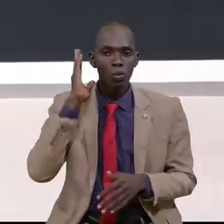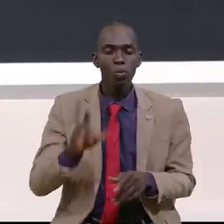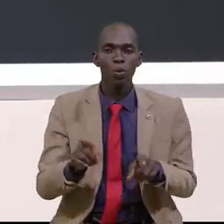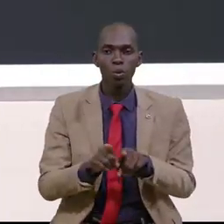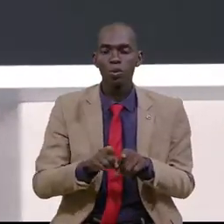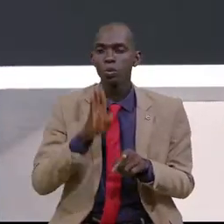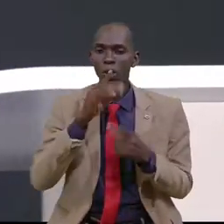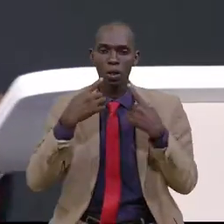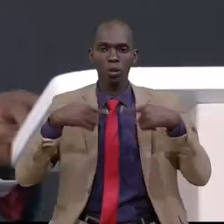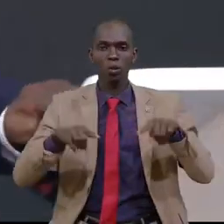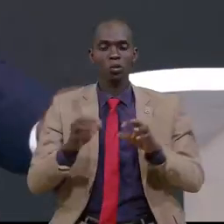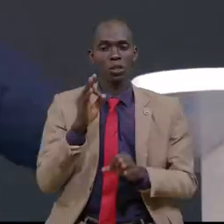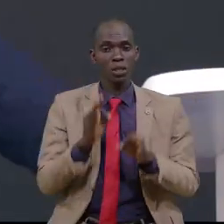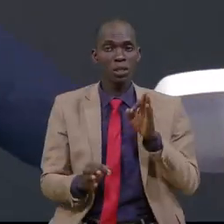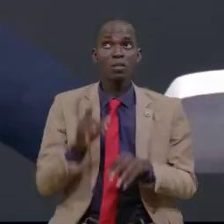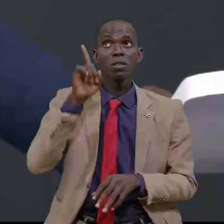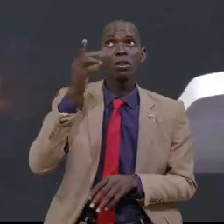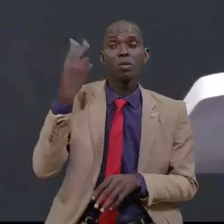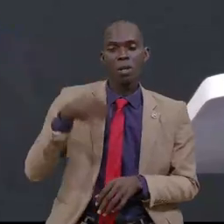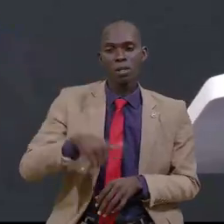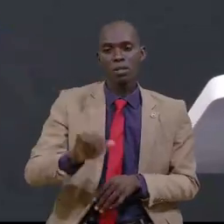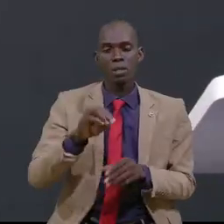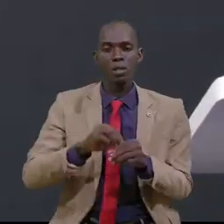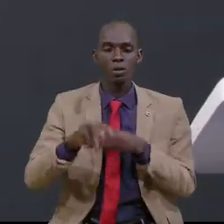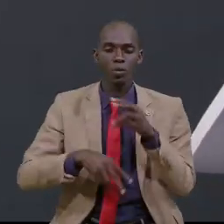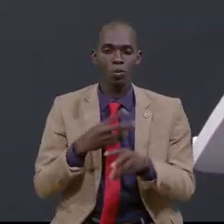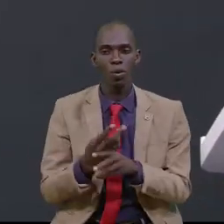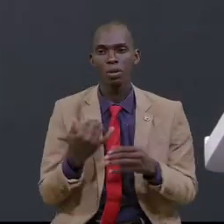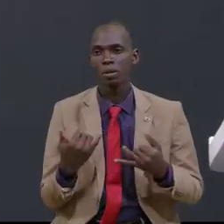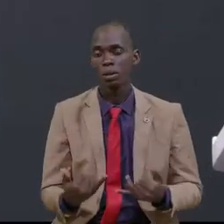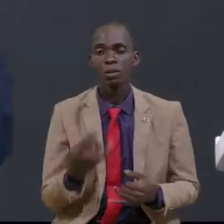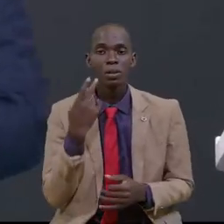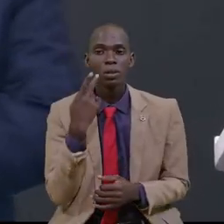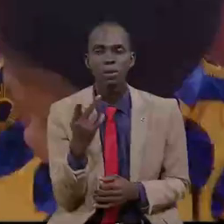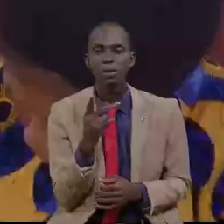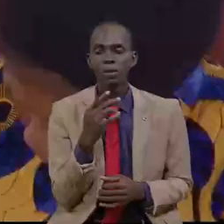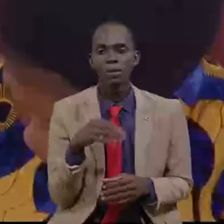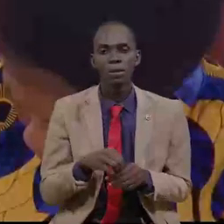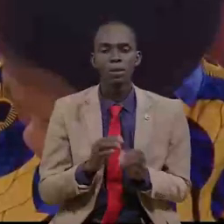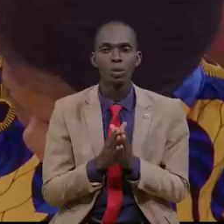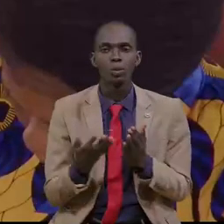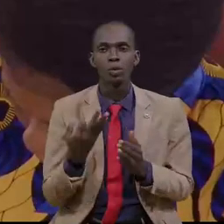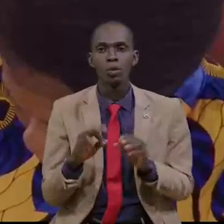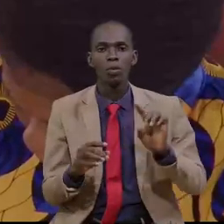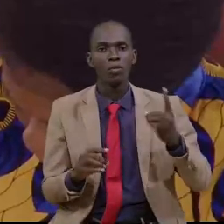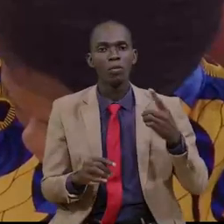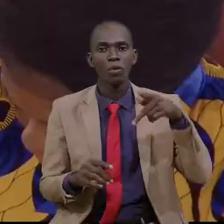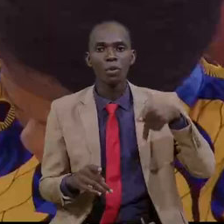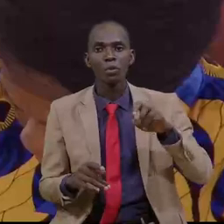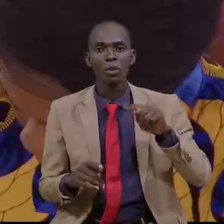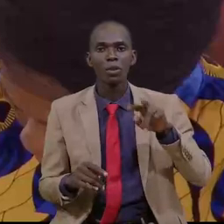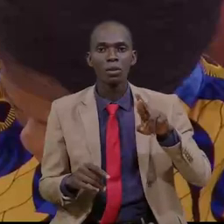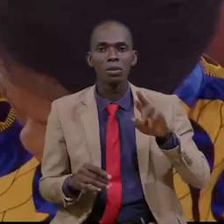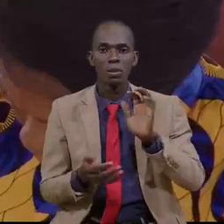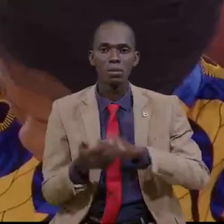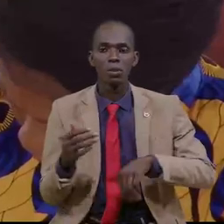proclamer aujourd'hui s'il était dans le monde physiquement. En réalité, nous dit en 1 Pierre chapitre